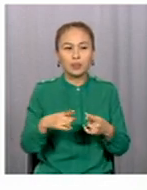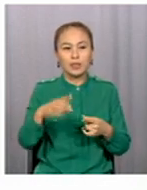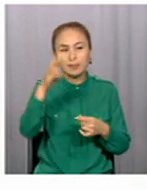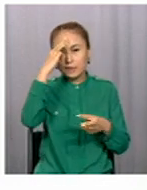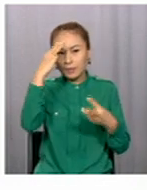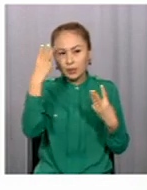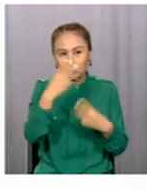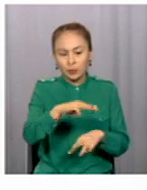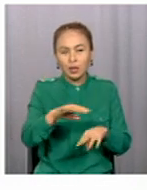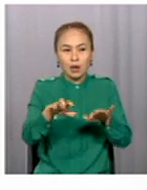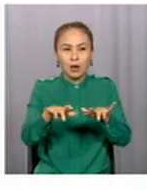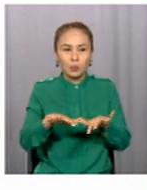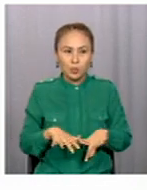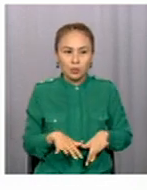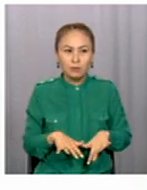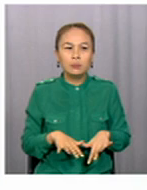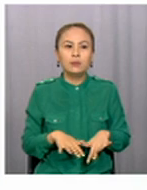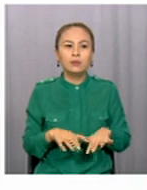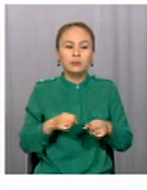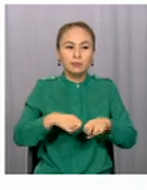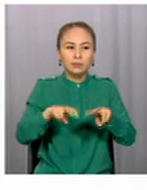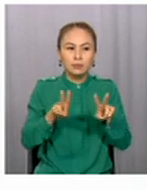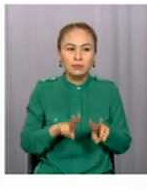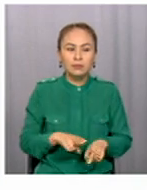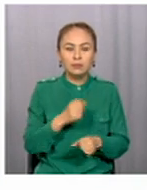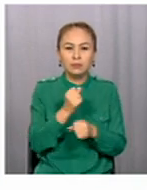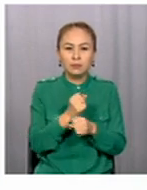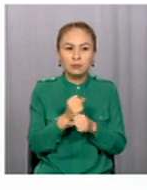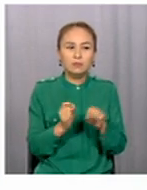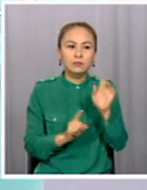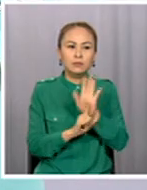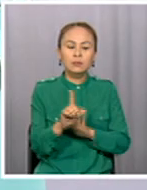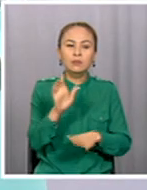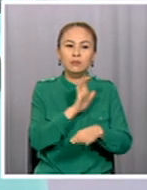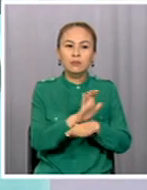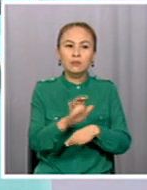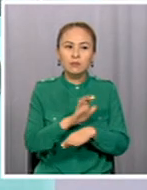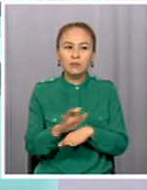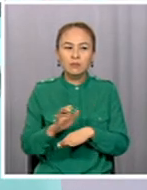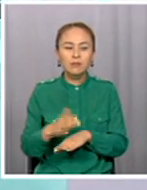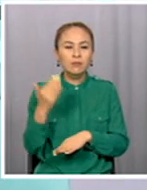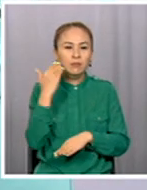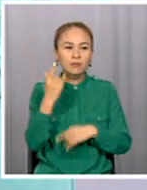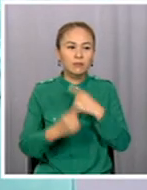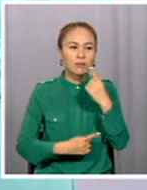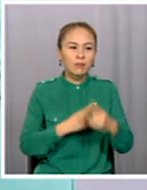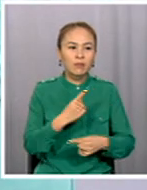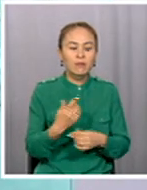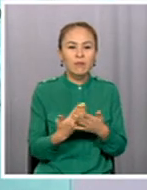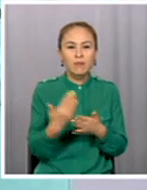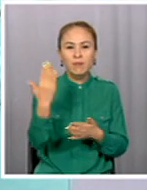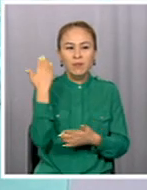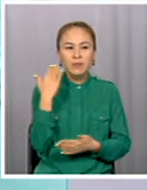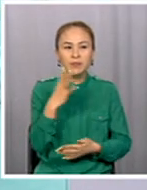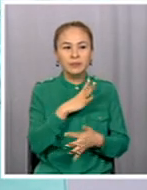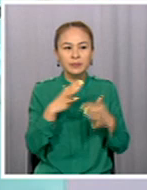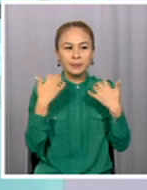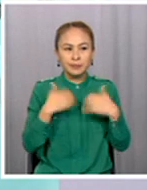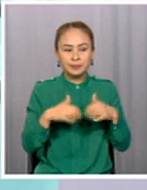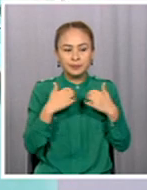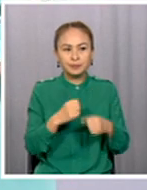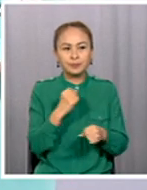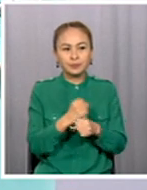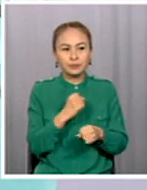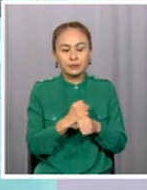заманауи компьютерлер, құрылғылар шығарыла бастады. Келесі, бұрынғы заманғы есептеу